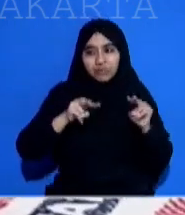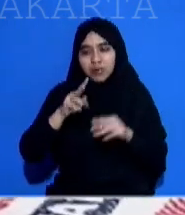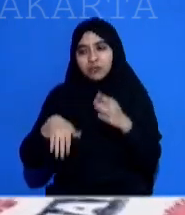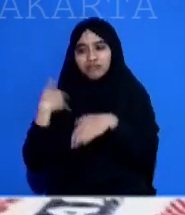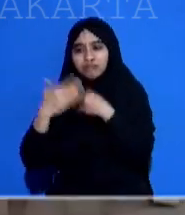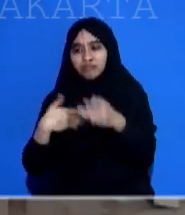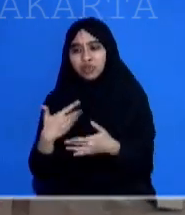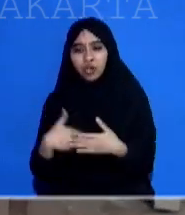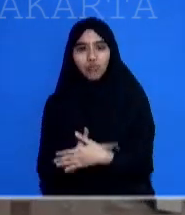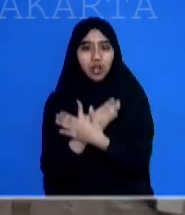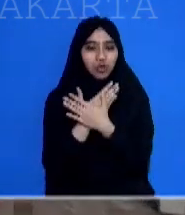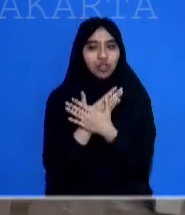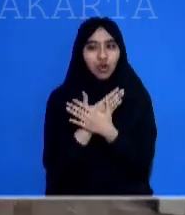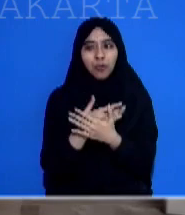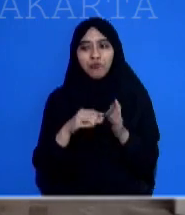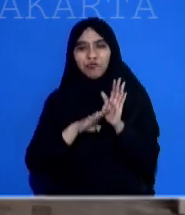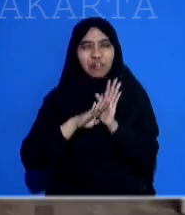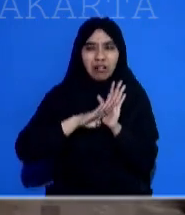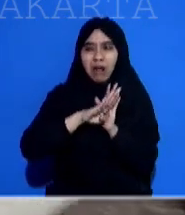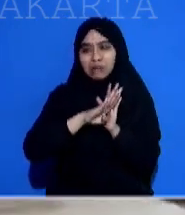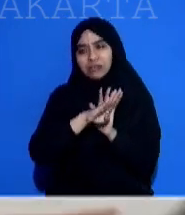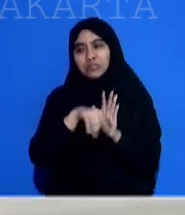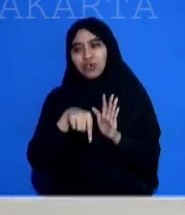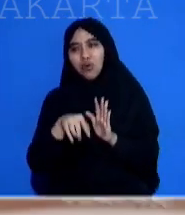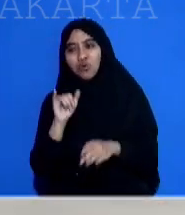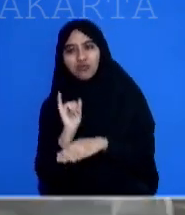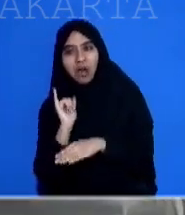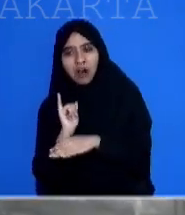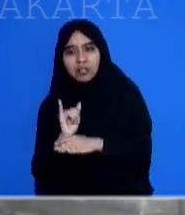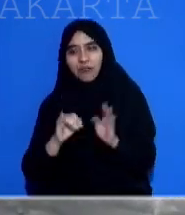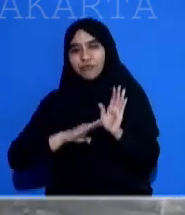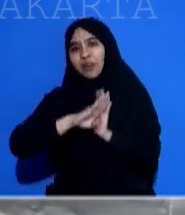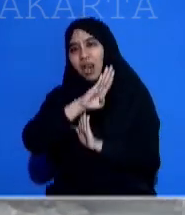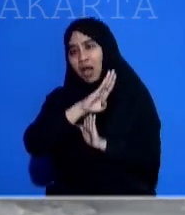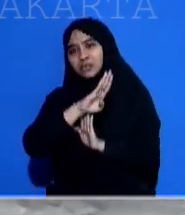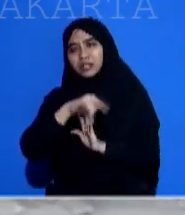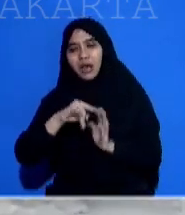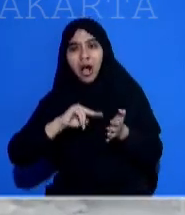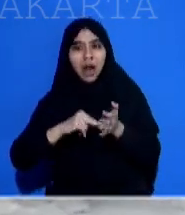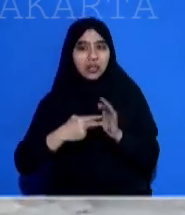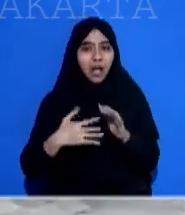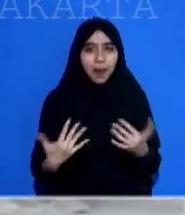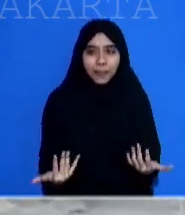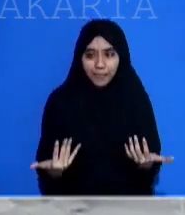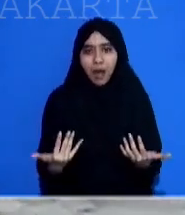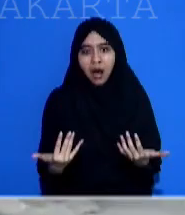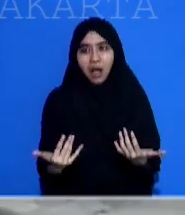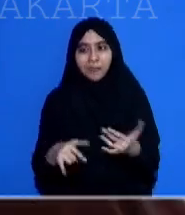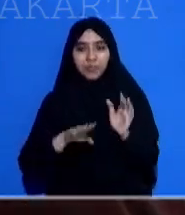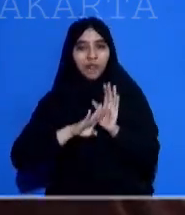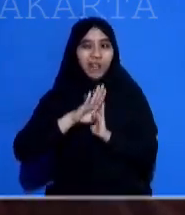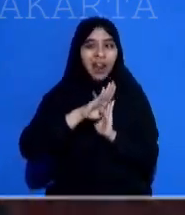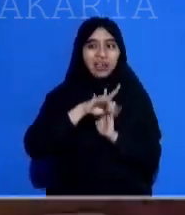bila bila Gunung Kidul terjadi deflasi dan kota Yogyakarta mengalami inflasi maka secara otomatis akan mengerek angka inflasi di